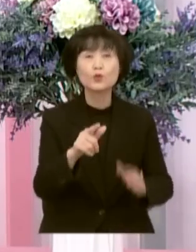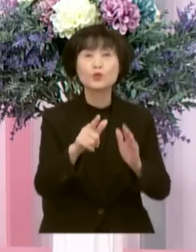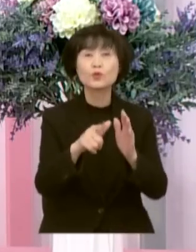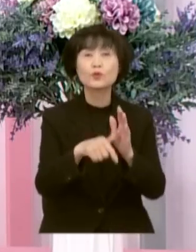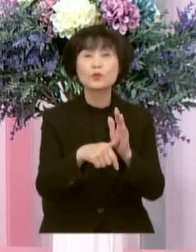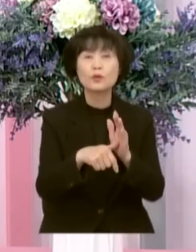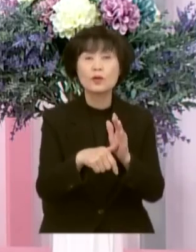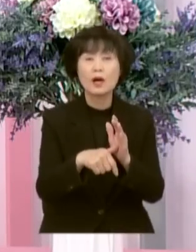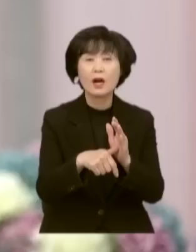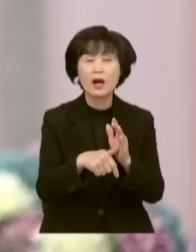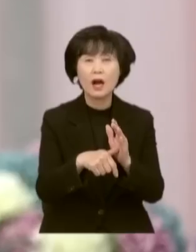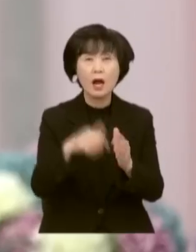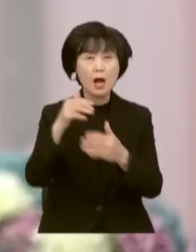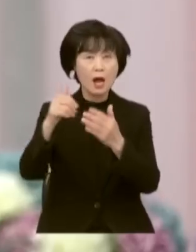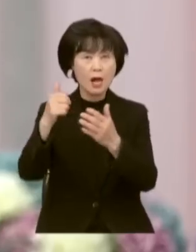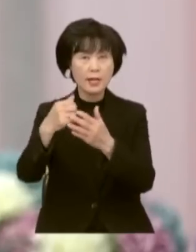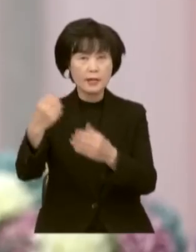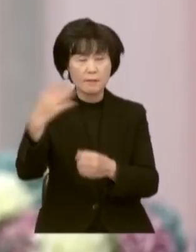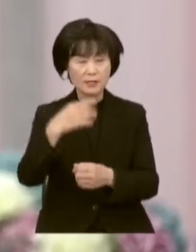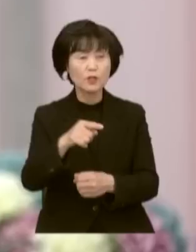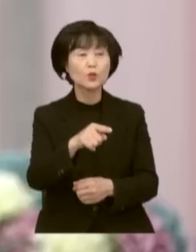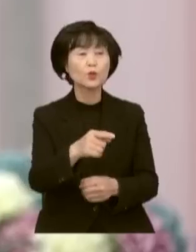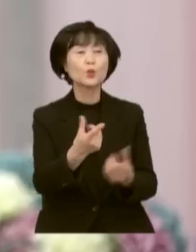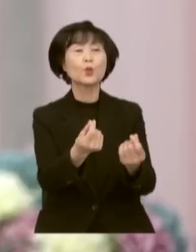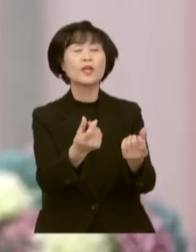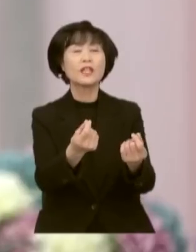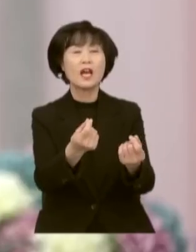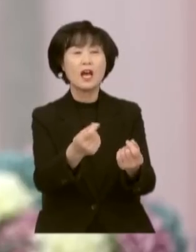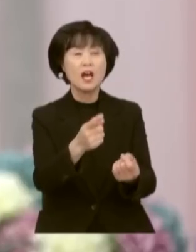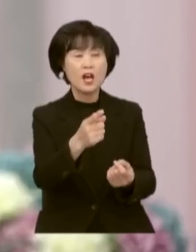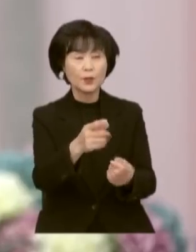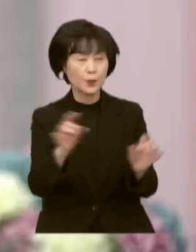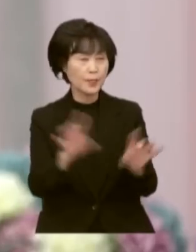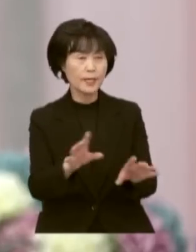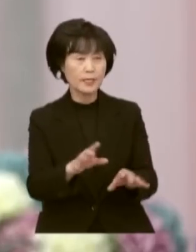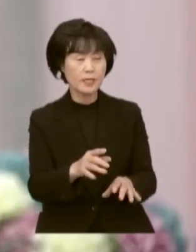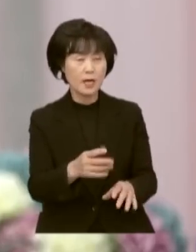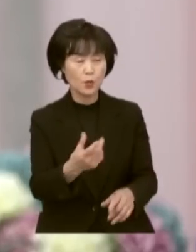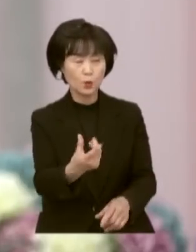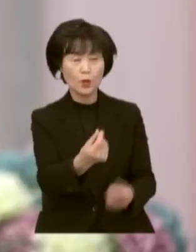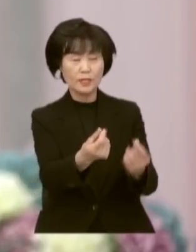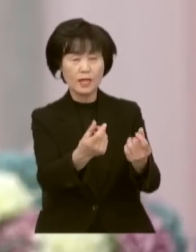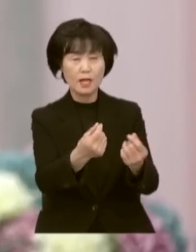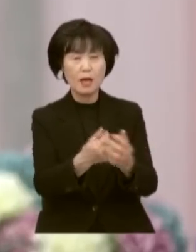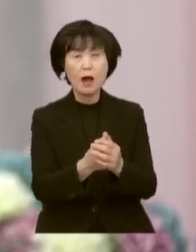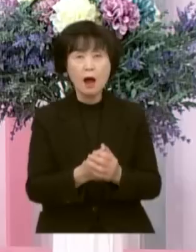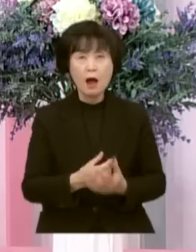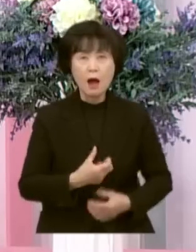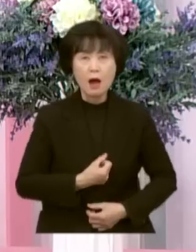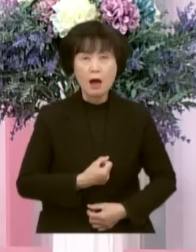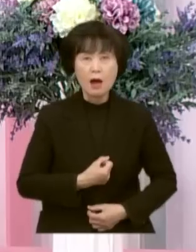순간 너도 똑같아. 너도 한 방이야. 이 음성을 빵 들었어요.